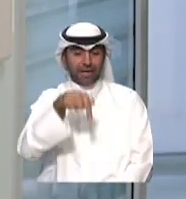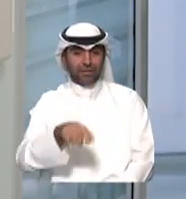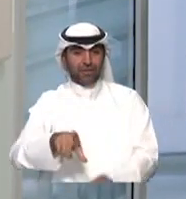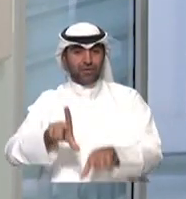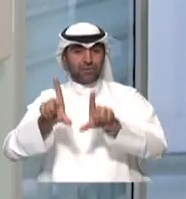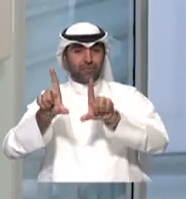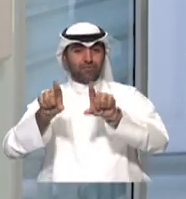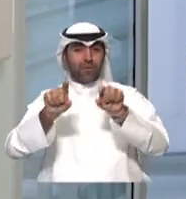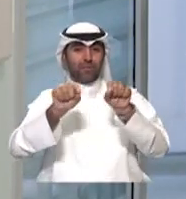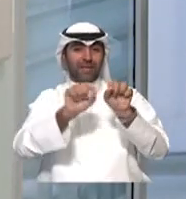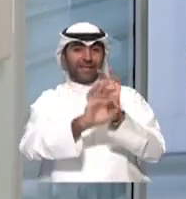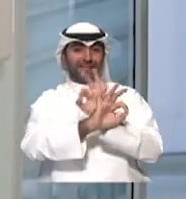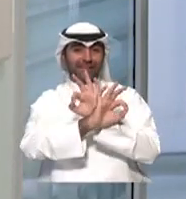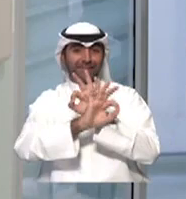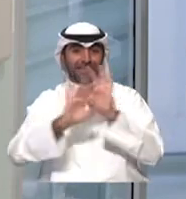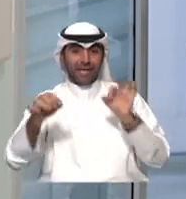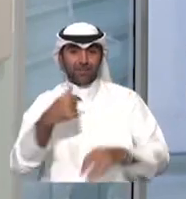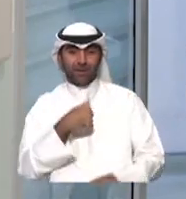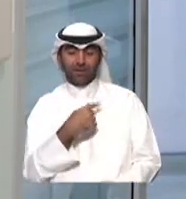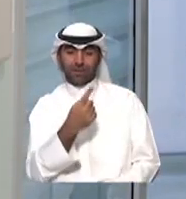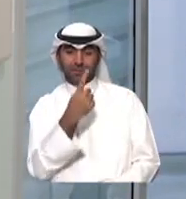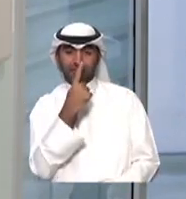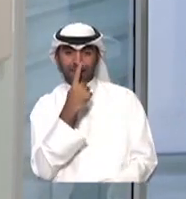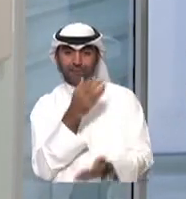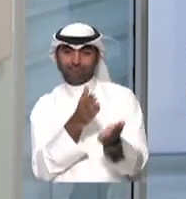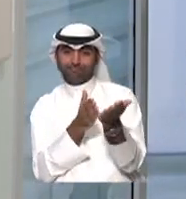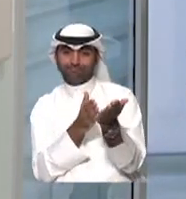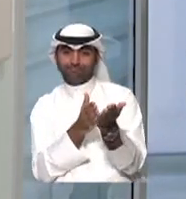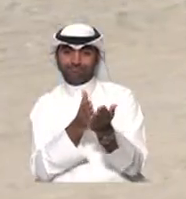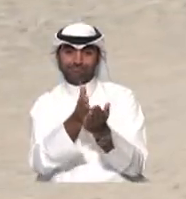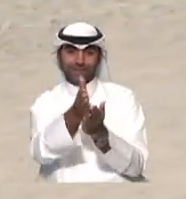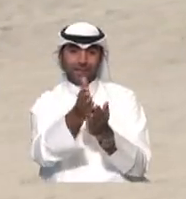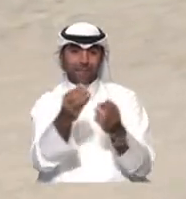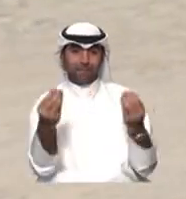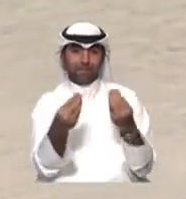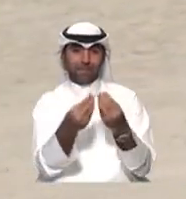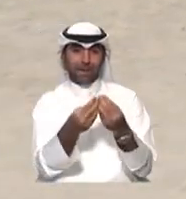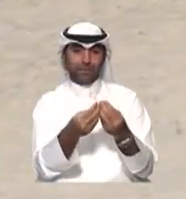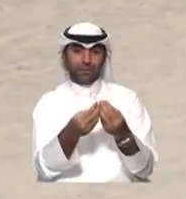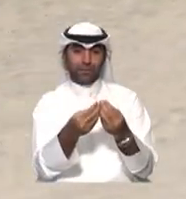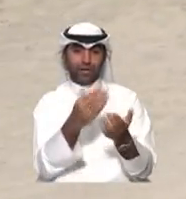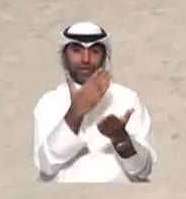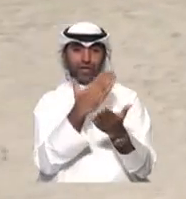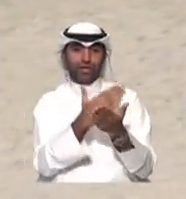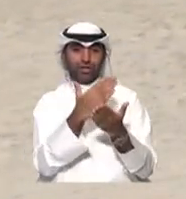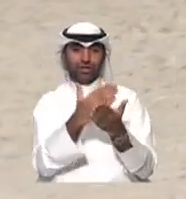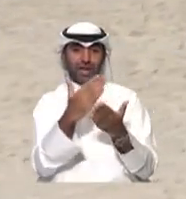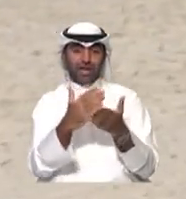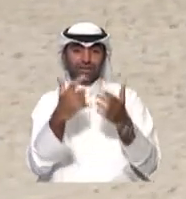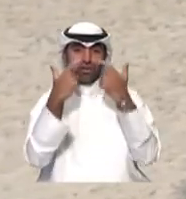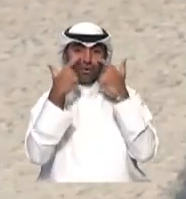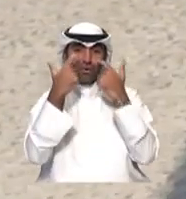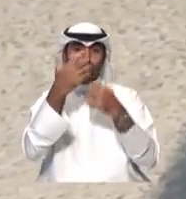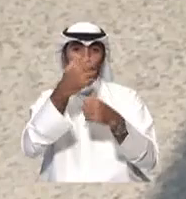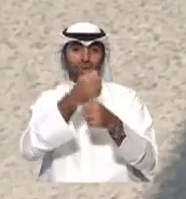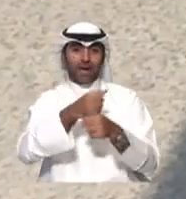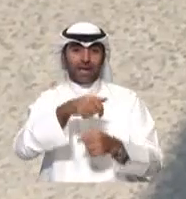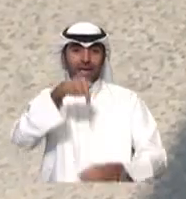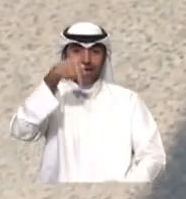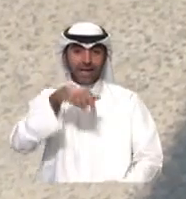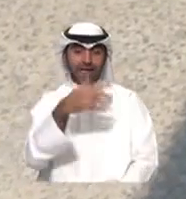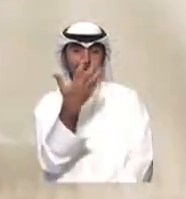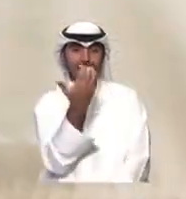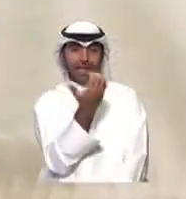بالإرشادات المطلوبة، والحمد لله بسبب زيادة نسبة التطعيم. الحملة الوطنية للتطعيم تجني ثمارها على